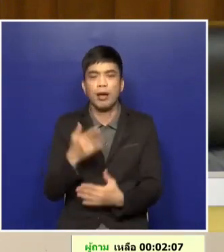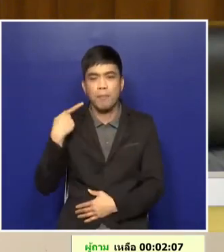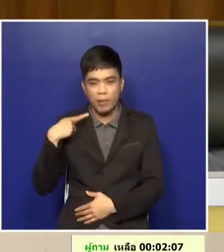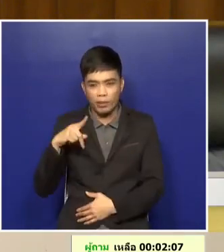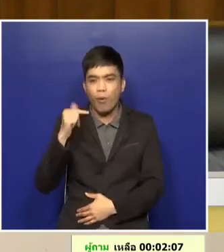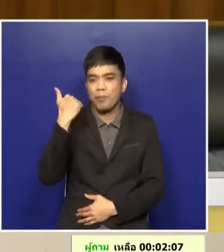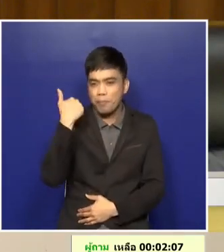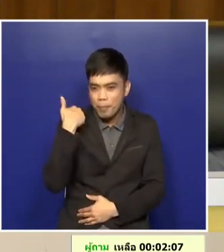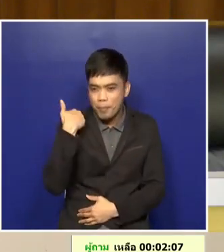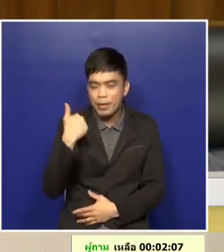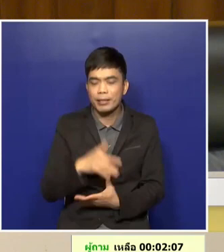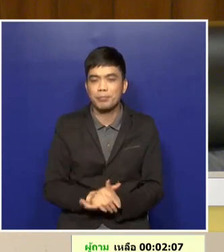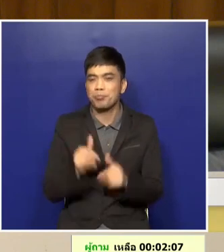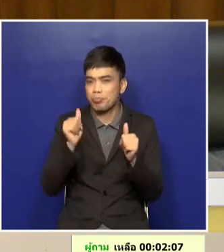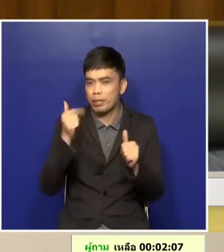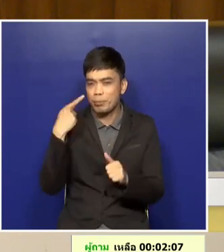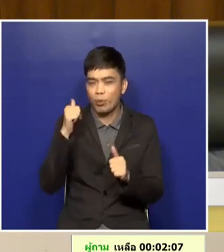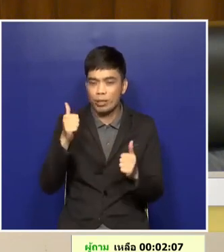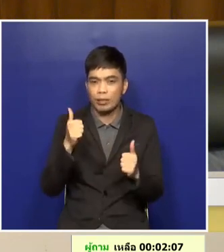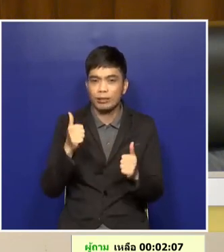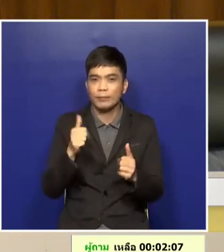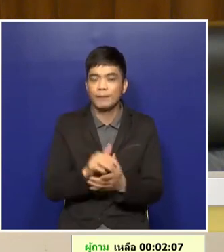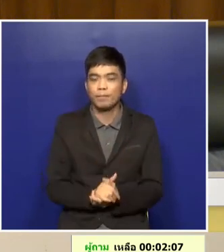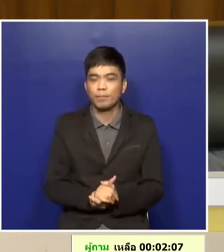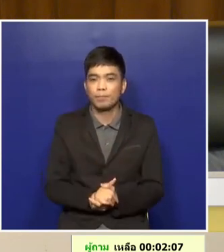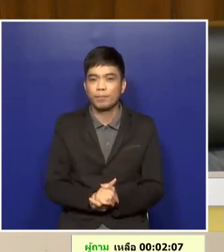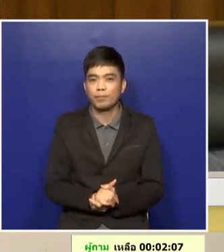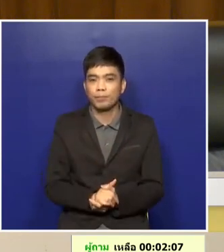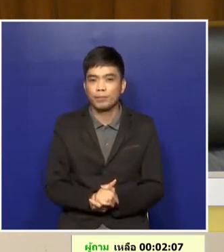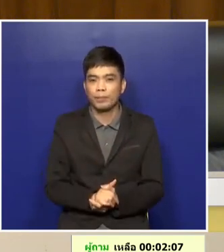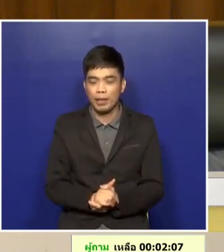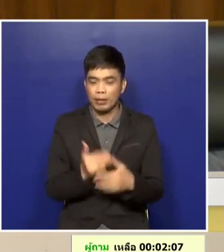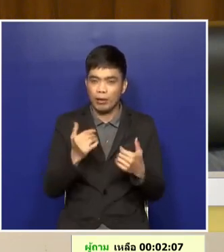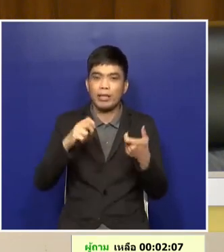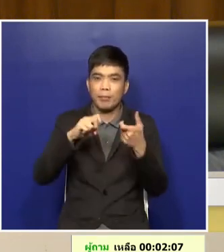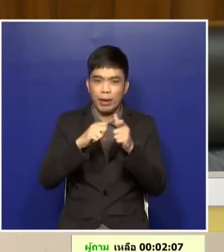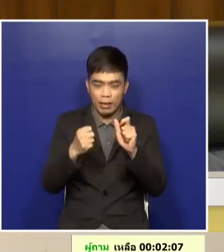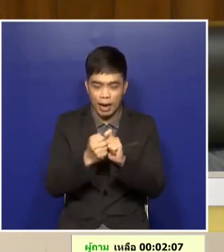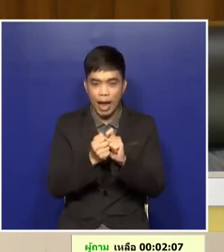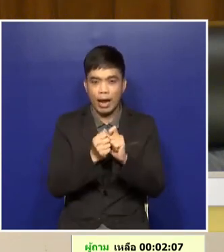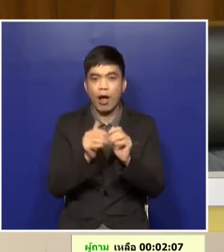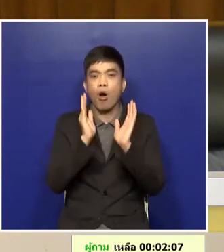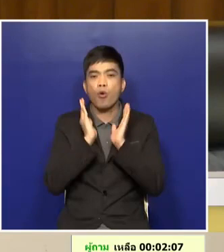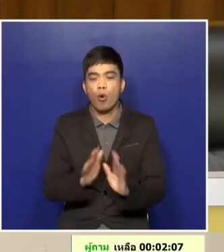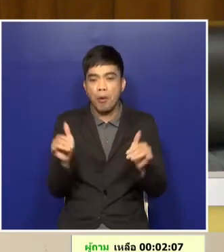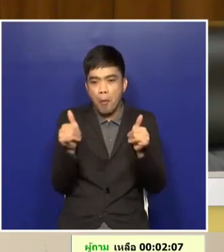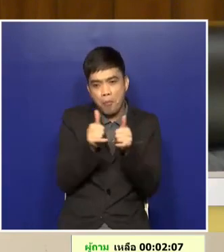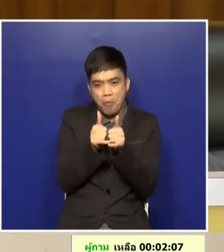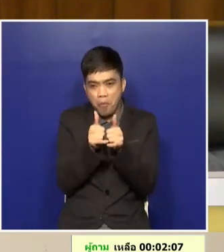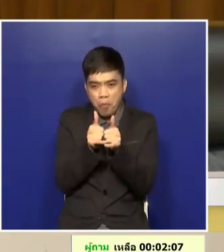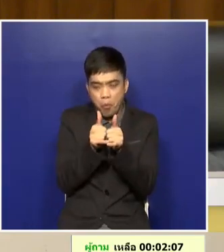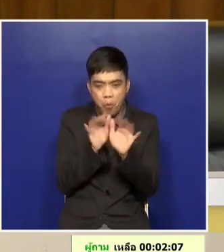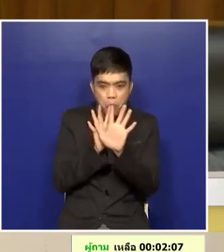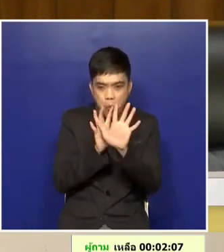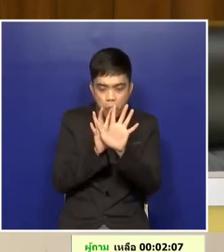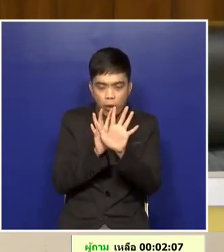ราในช่วงนี้ เพื่อประโยชน์ในเรื่องของการลดความแออัดเราก็พยายามที่จะใช้เทคโนโลยีก่อนนะครับเท่าที่ทำ